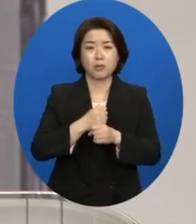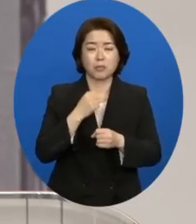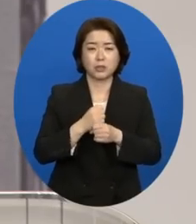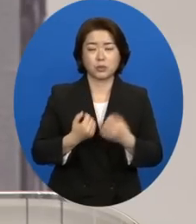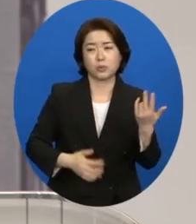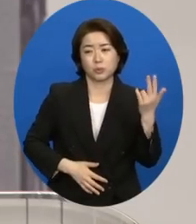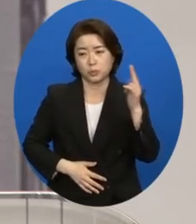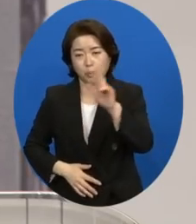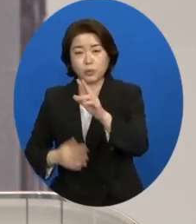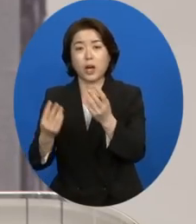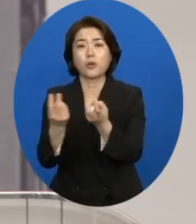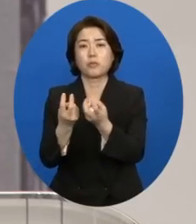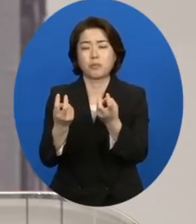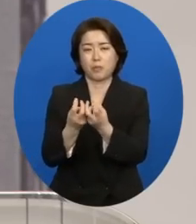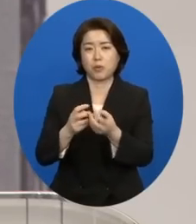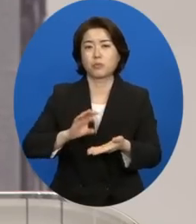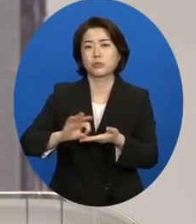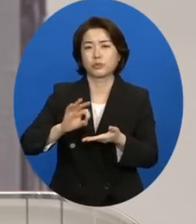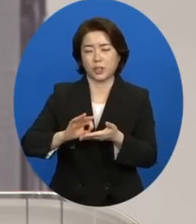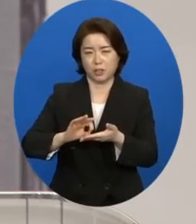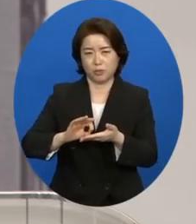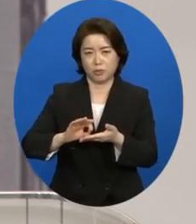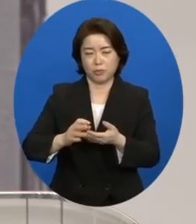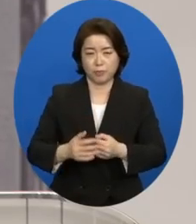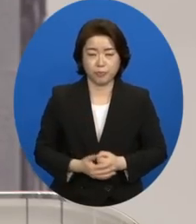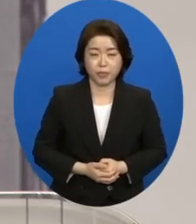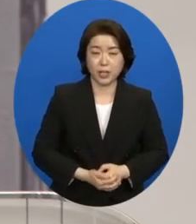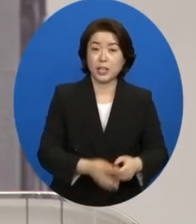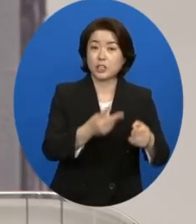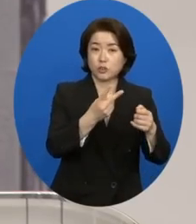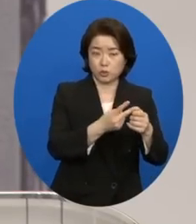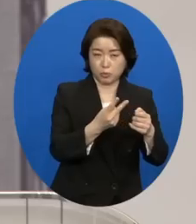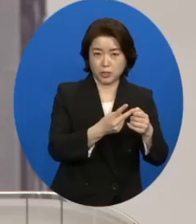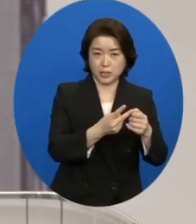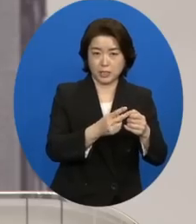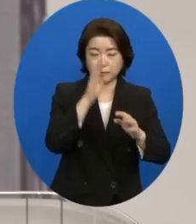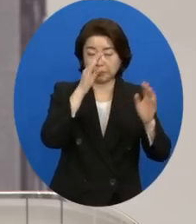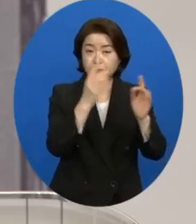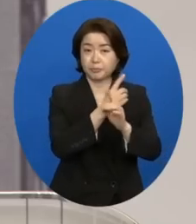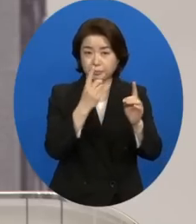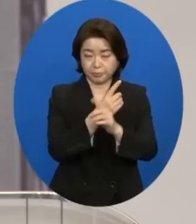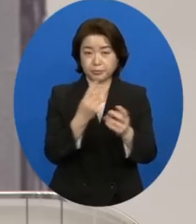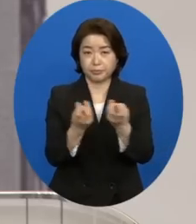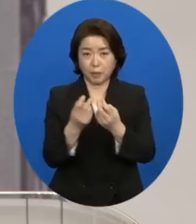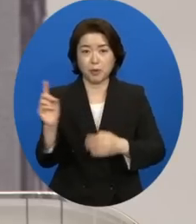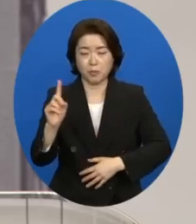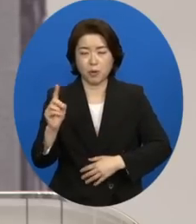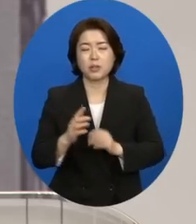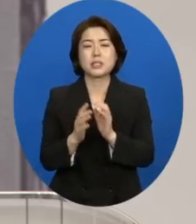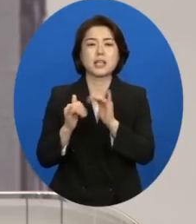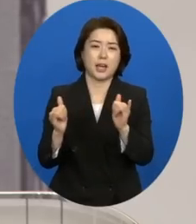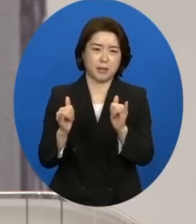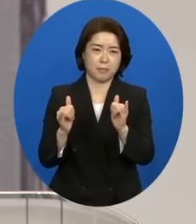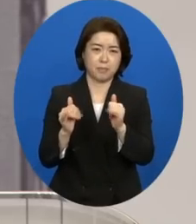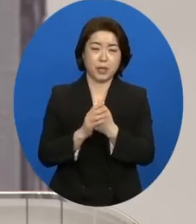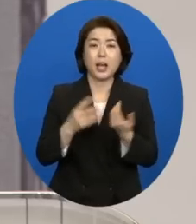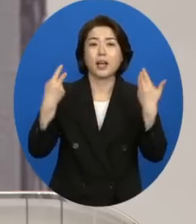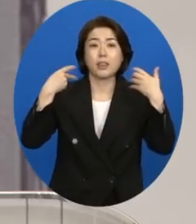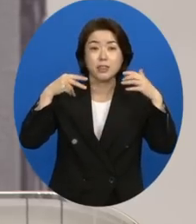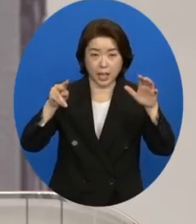사용하십니다 두 번째 치유를 위한 도구가 있는데 바로 사람이에요 다니엘이 있습니다